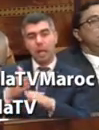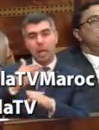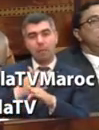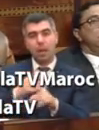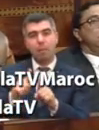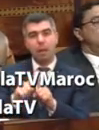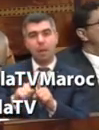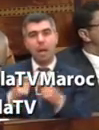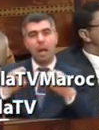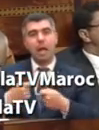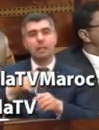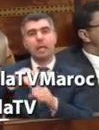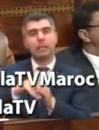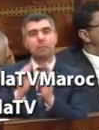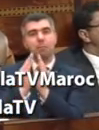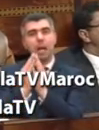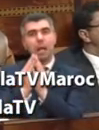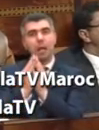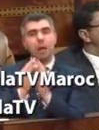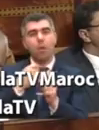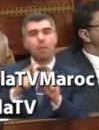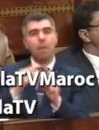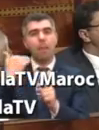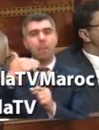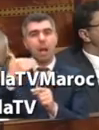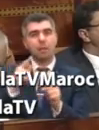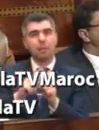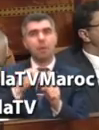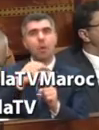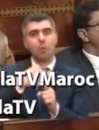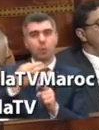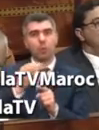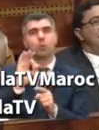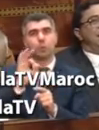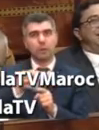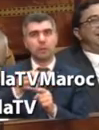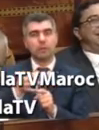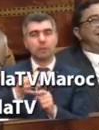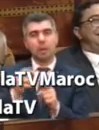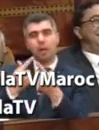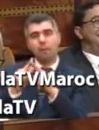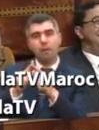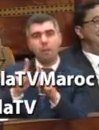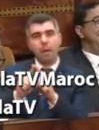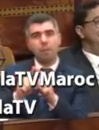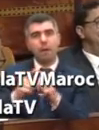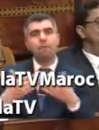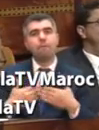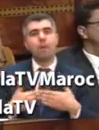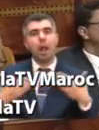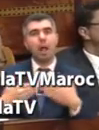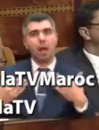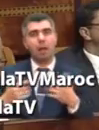خيره، كنا في مكناس، قال أنا كنتفائل في النجاح ديال القطاع الفلاحي في الشخص خنوش، وهذا سجلته وكانت فعلا